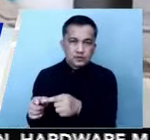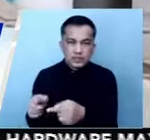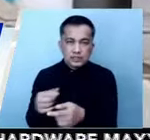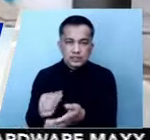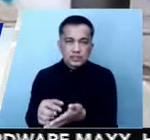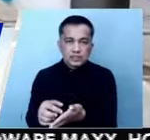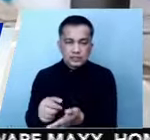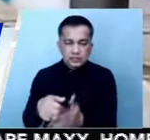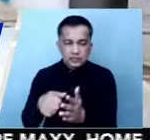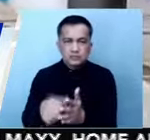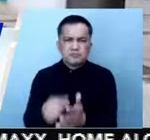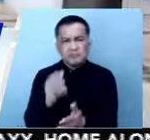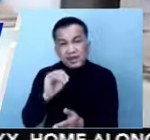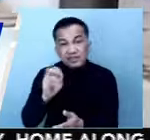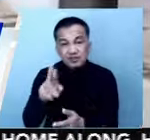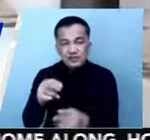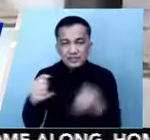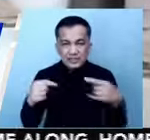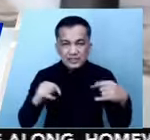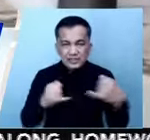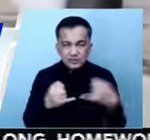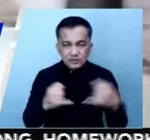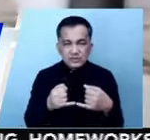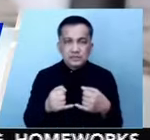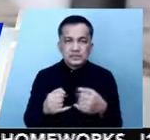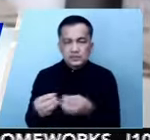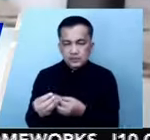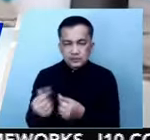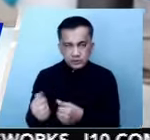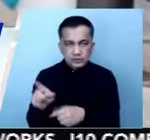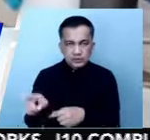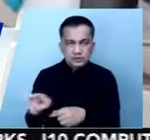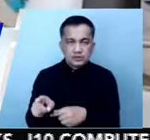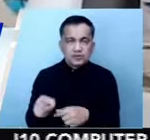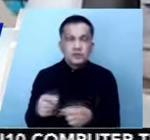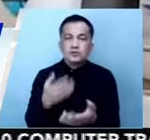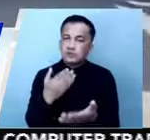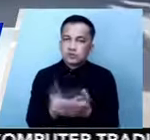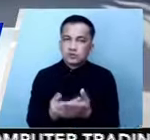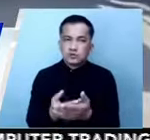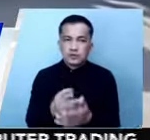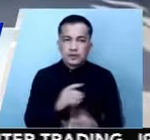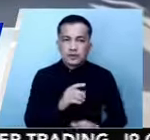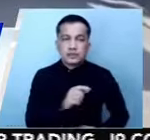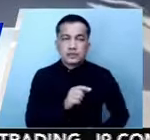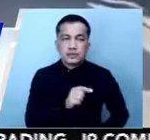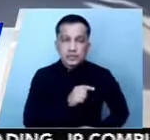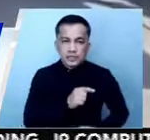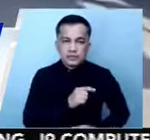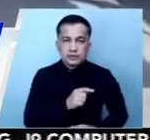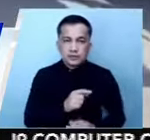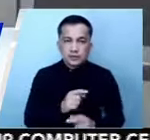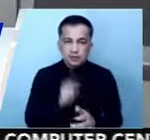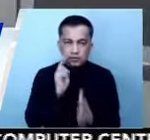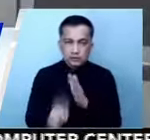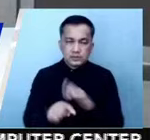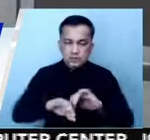minor injuries. Mabuti raw at alerto ang kanilang mga duty personnel kaya agad na awat ang dalawang grupo.